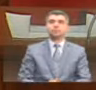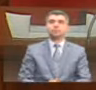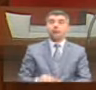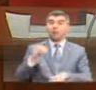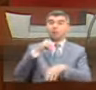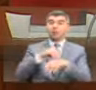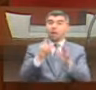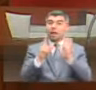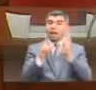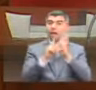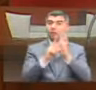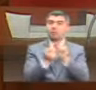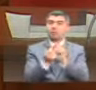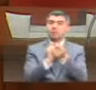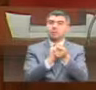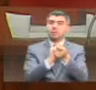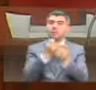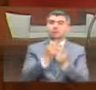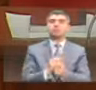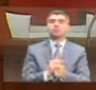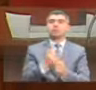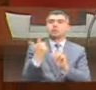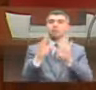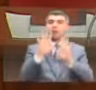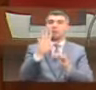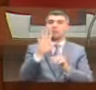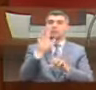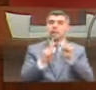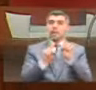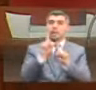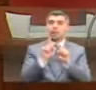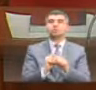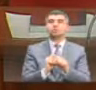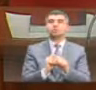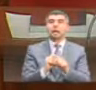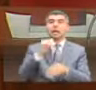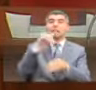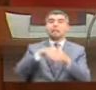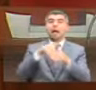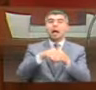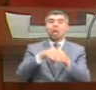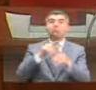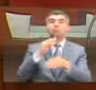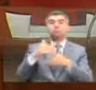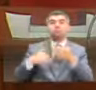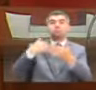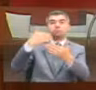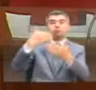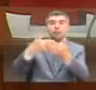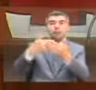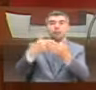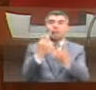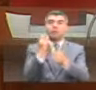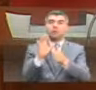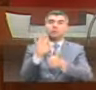مقترح قانون يقضي بتغيير وتتميم القانون رقم 57/11 يتعلق باللوائح الانتخابية العامة وعمليات الاستفتاء واستعمال